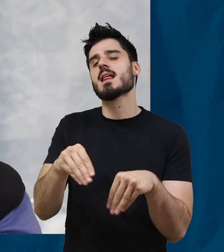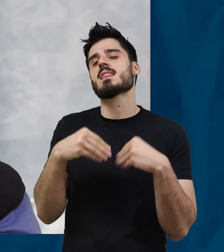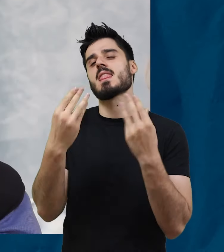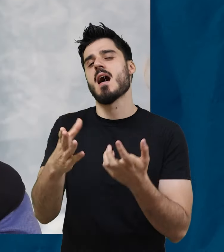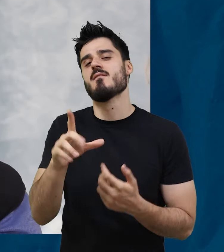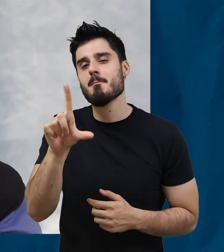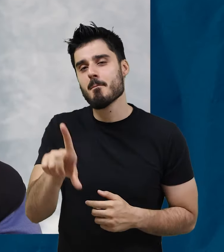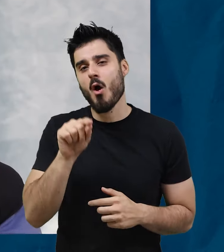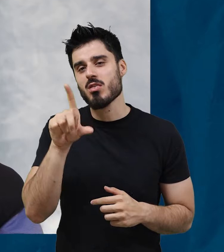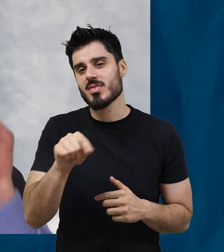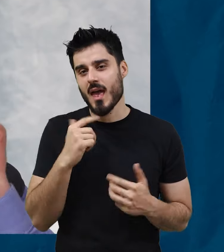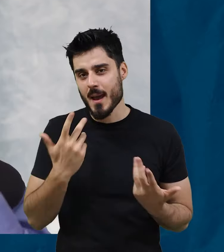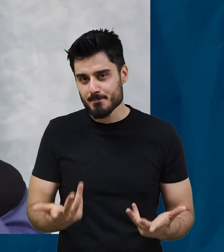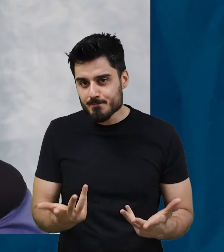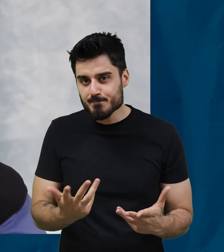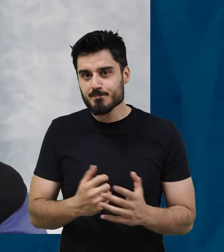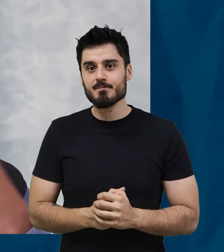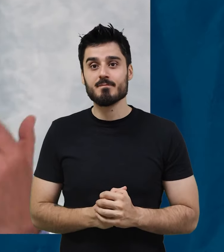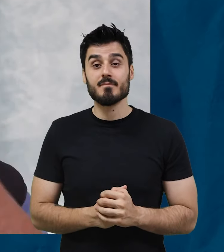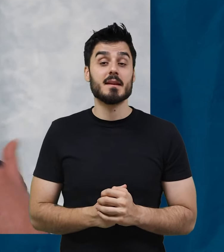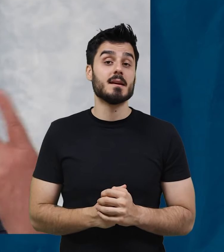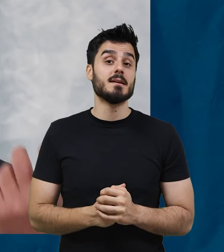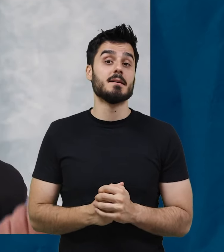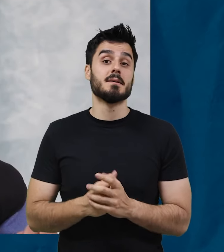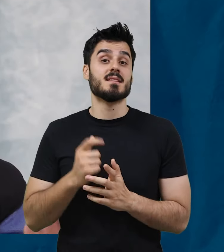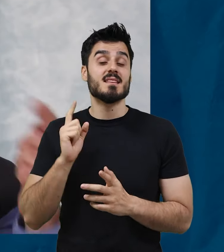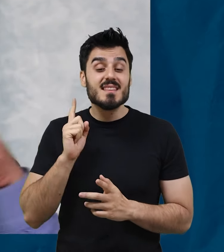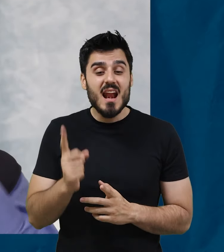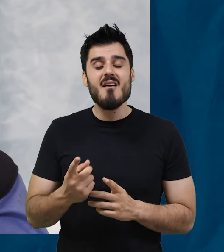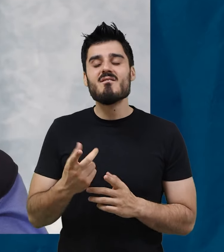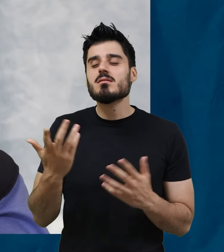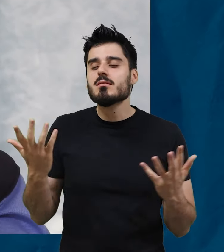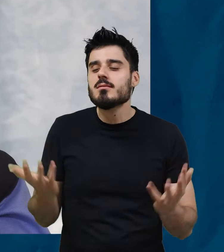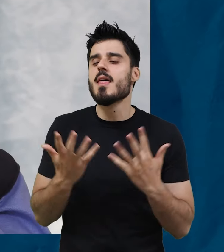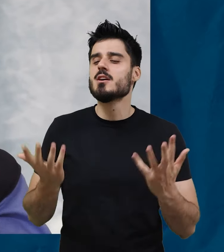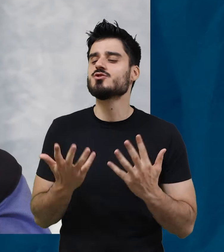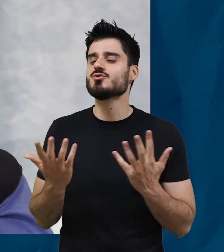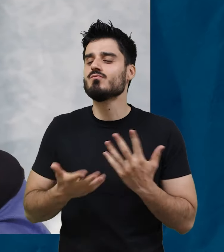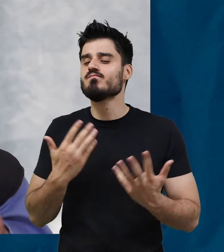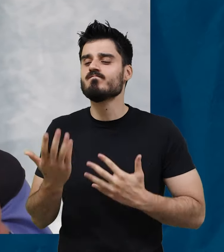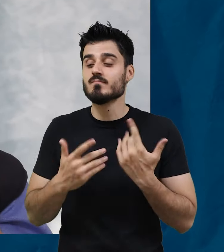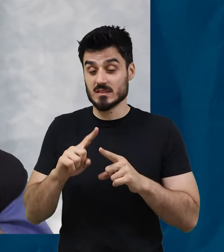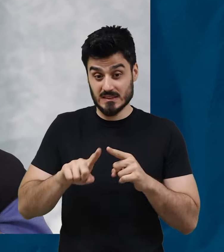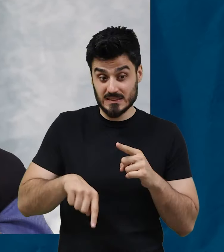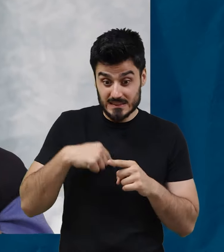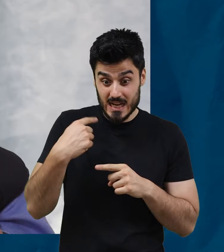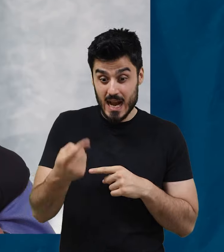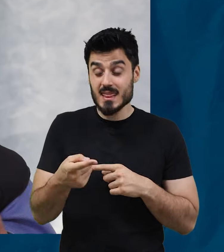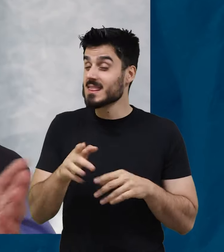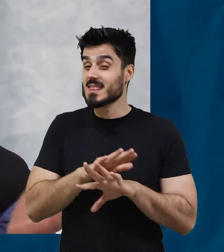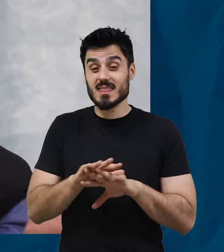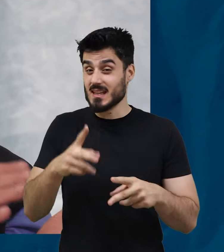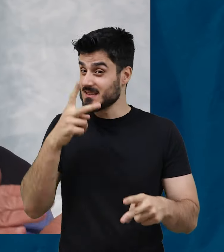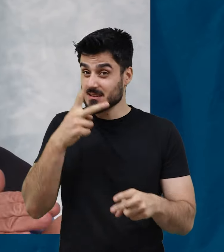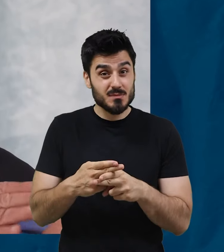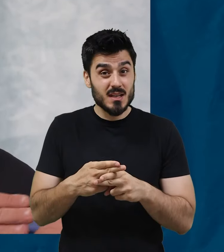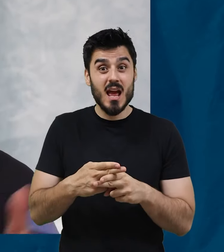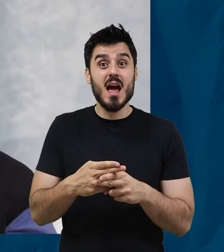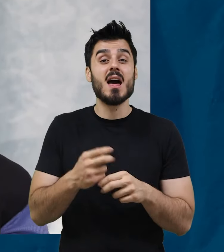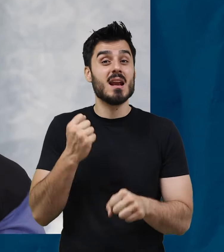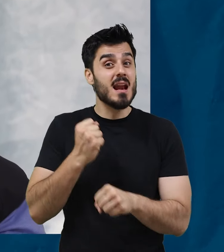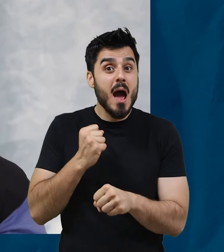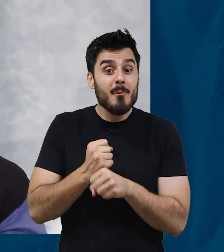до положението да се замислим основно, че ни трябва нещо, след като активно спрем да работим, да имаме